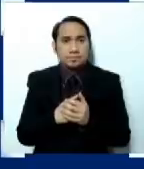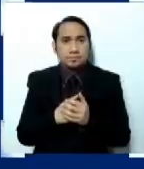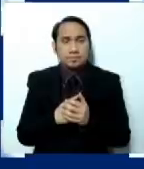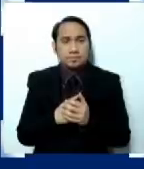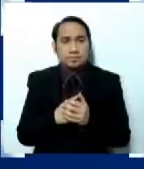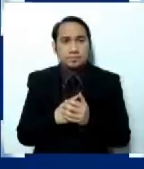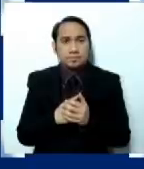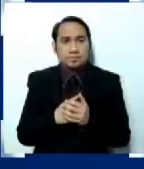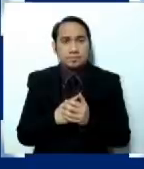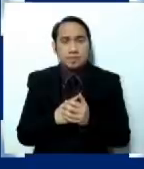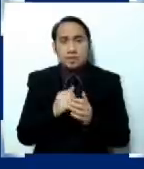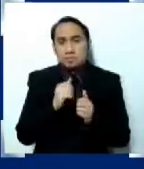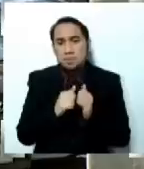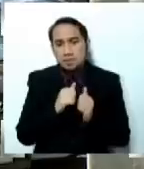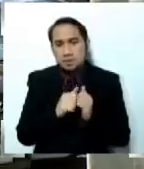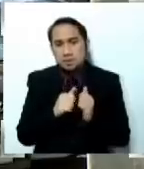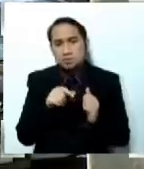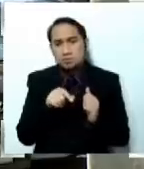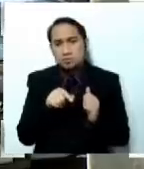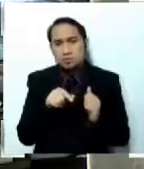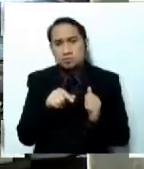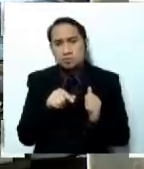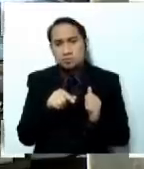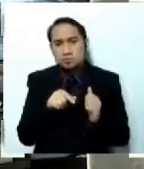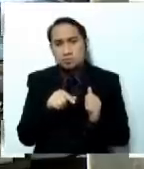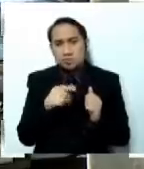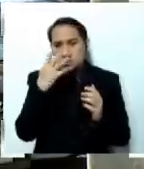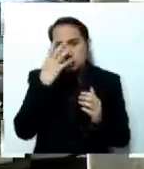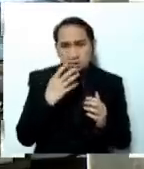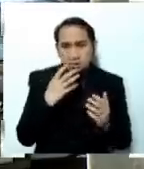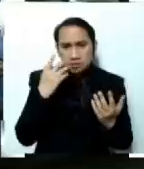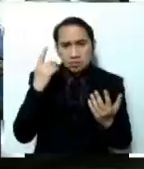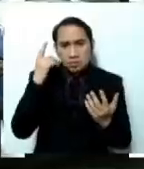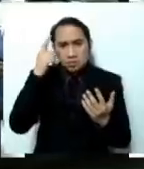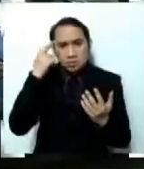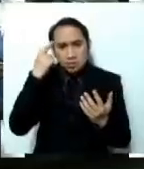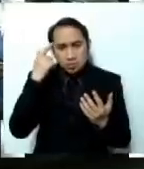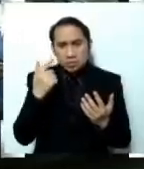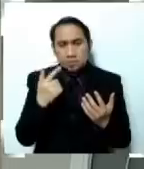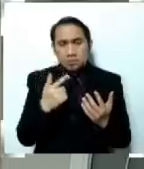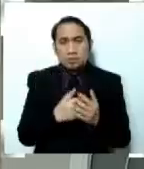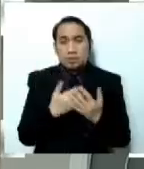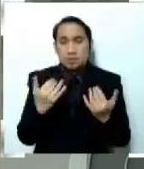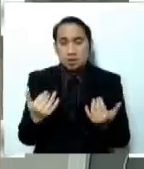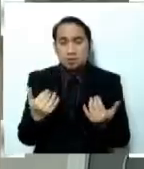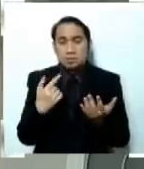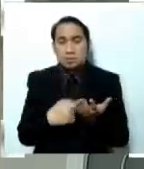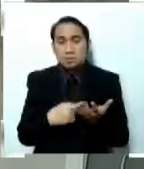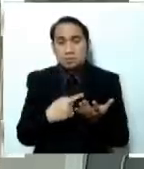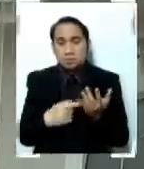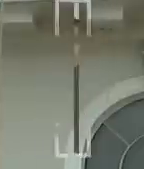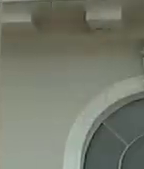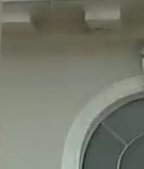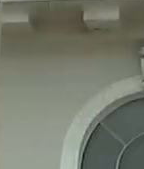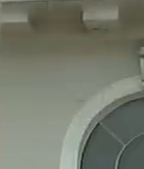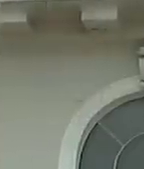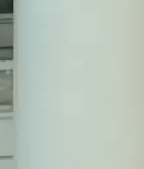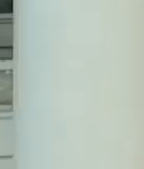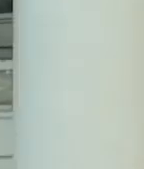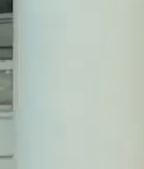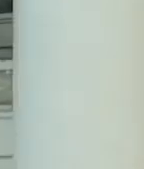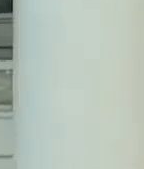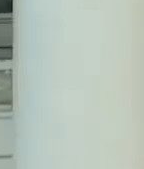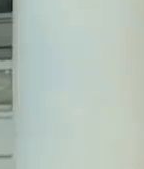that to provoke the government. Ipagpapatuloy ang oral arguments sa Lunes. Ako si Tina Panganiban Perez, ang